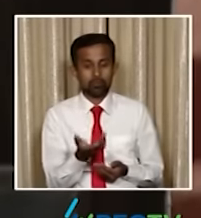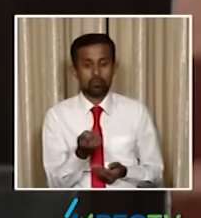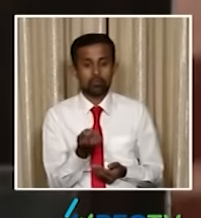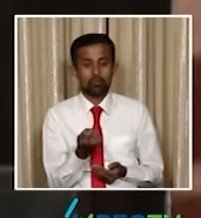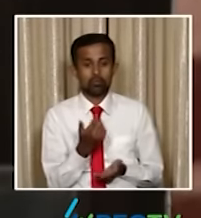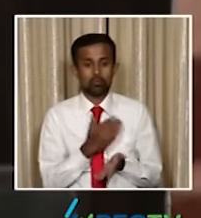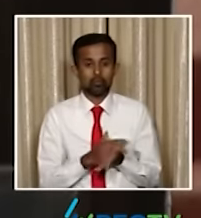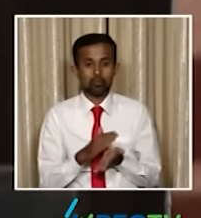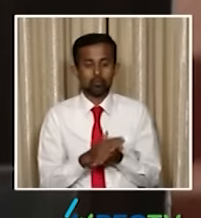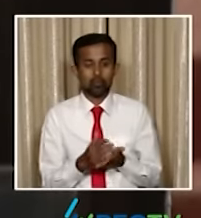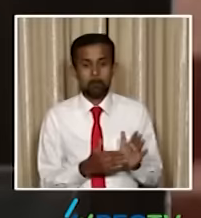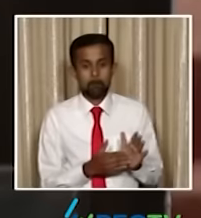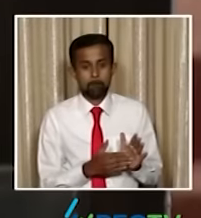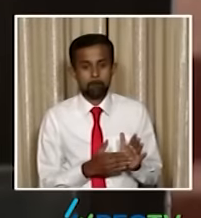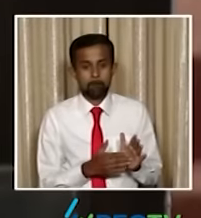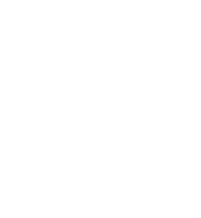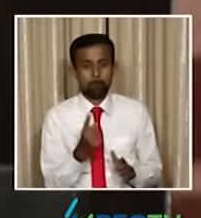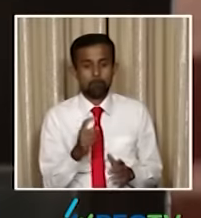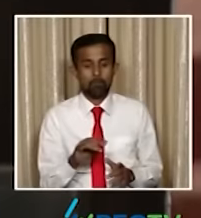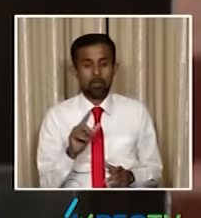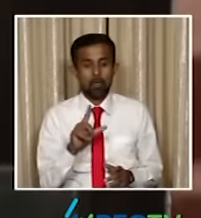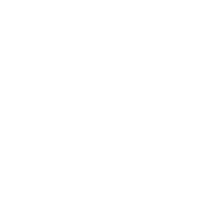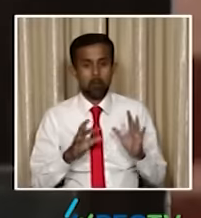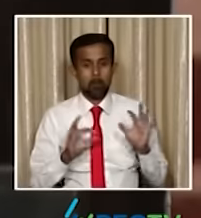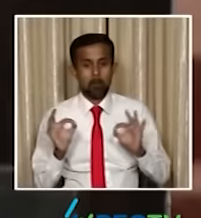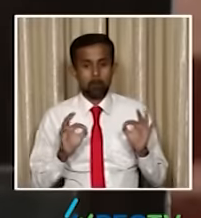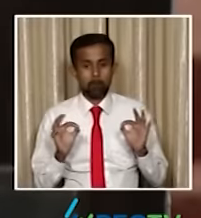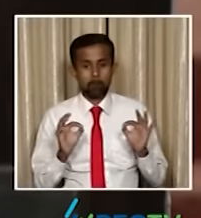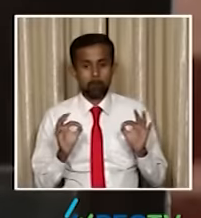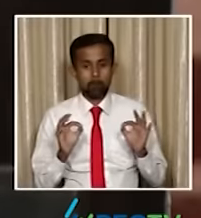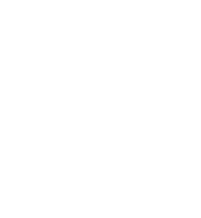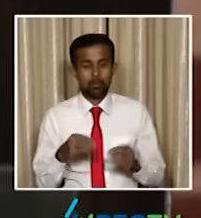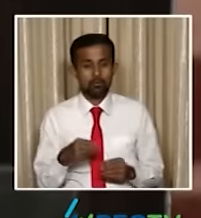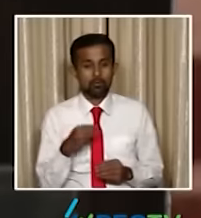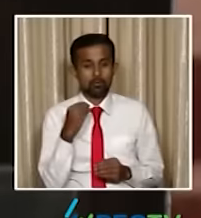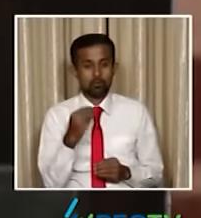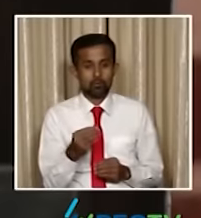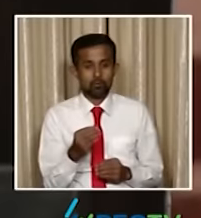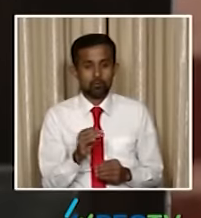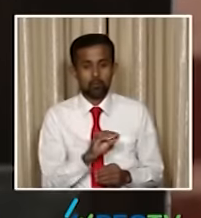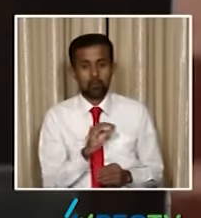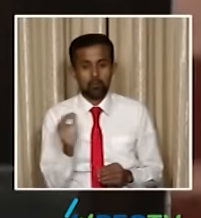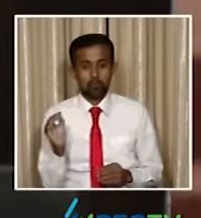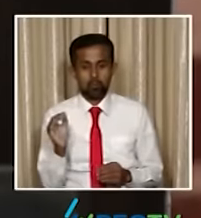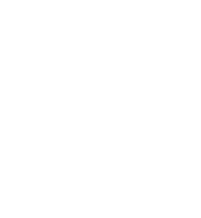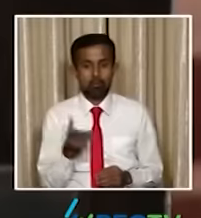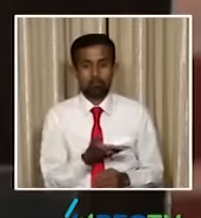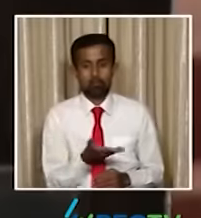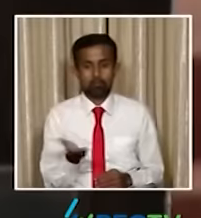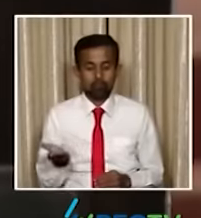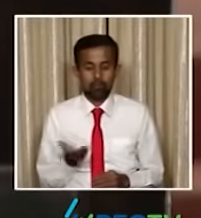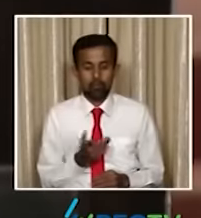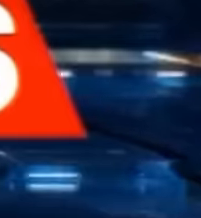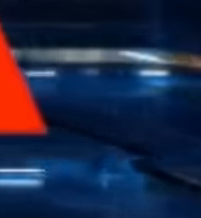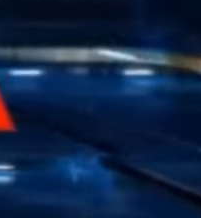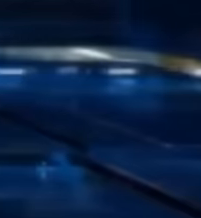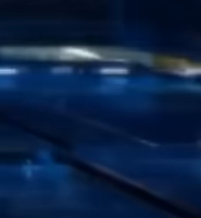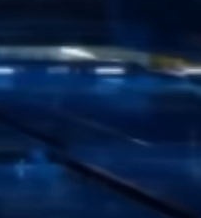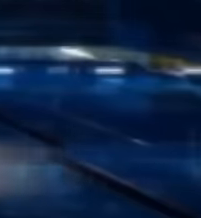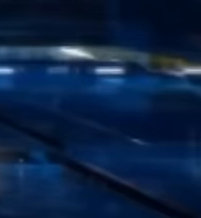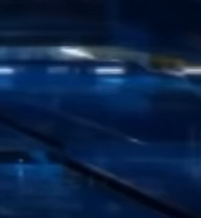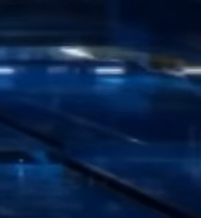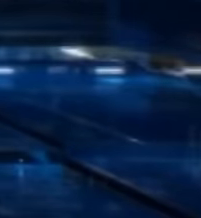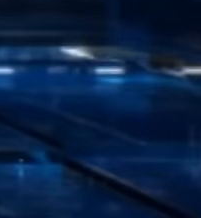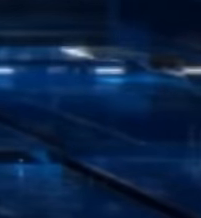මූල්‍ය පහසුකම් සඳහා රුපියල් මිලියන 178ක පොලි මුදලක් ලබා දීමෙන් අනතුරුව බවද මේ ගරු සභාවේ අවධානය යොමු කරනවා.